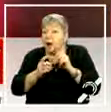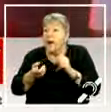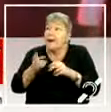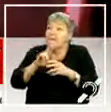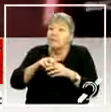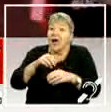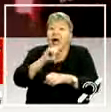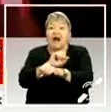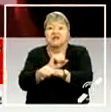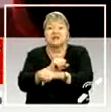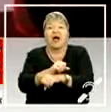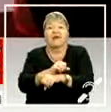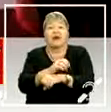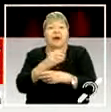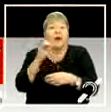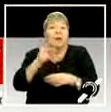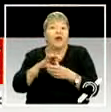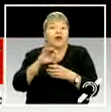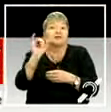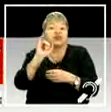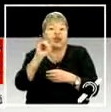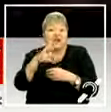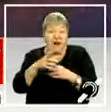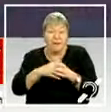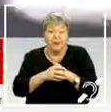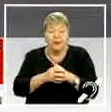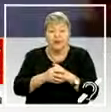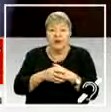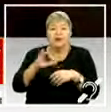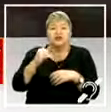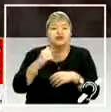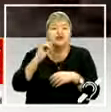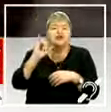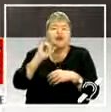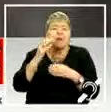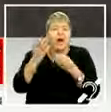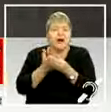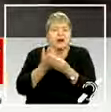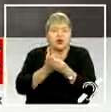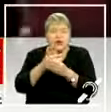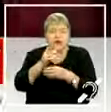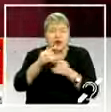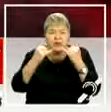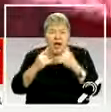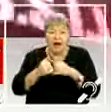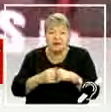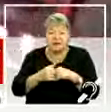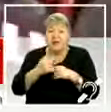și propuneri de arestări preventive și cei vizați în dosarul de astăzi sunt